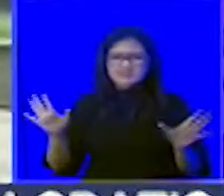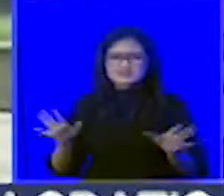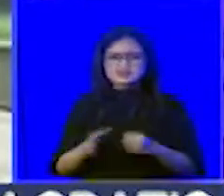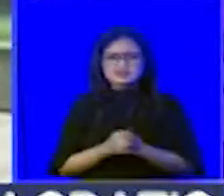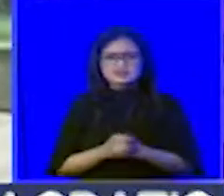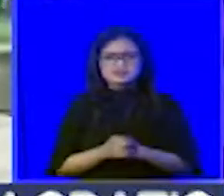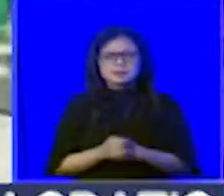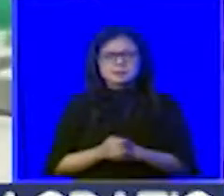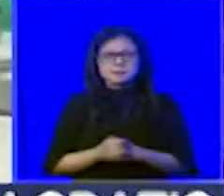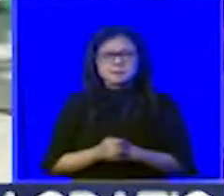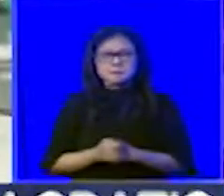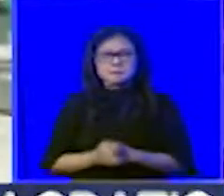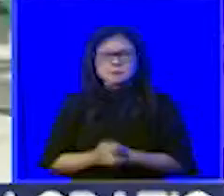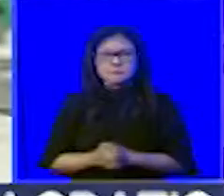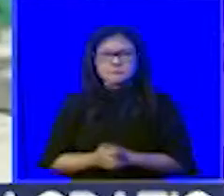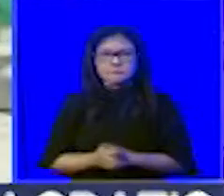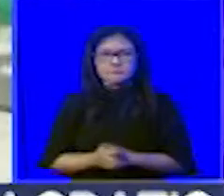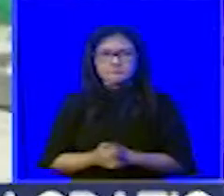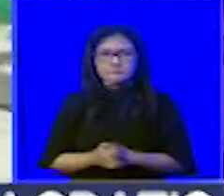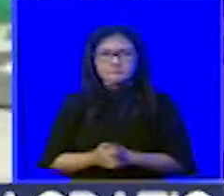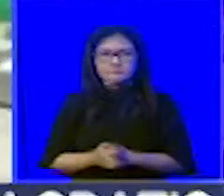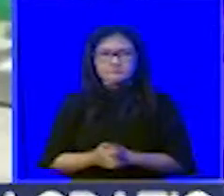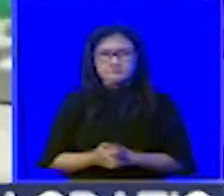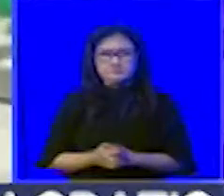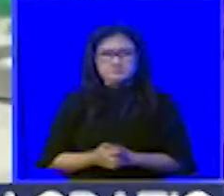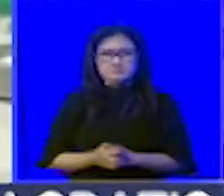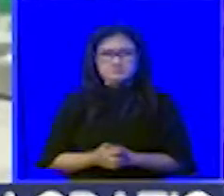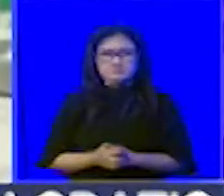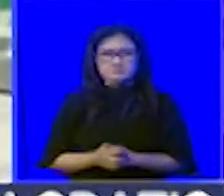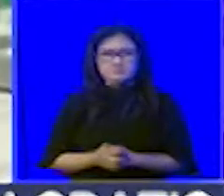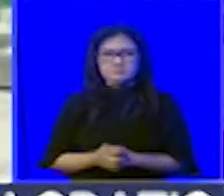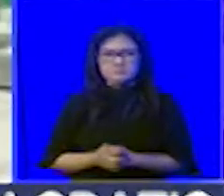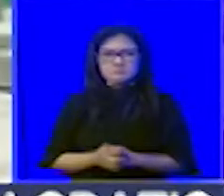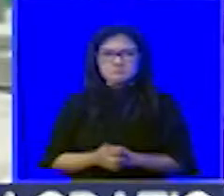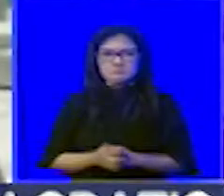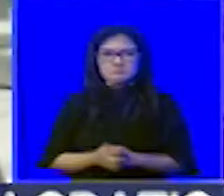Dengan Pak Asisten dibahasnya. Nah, kemarin itu